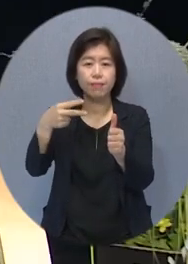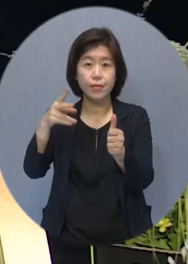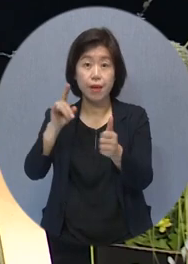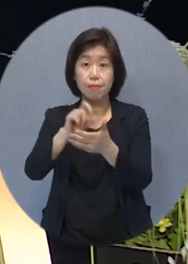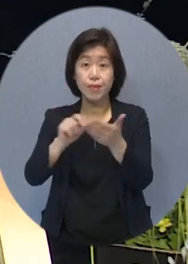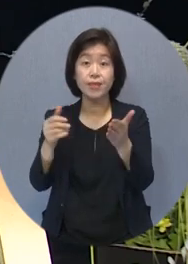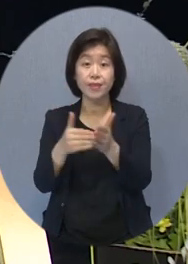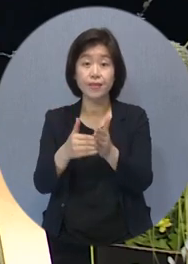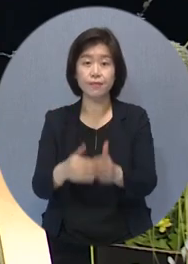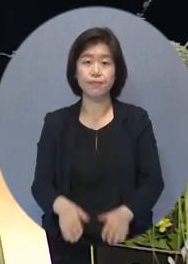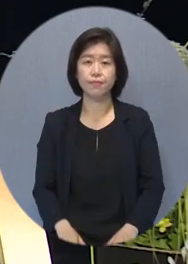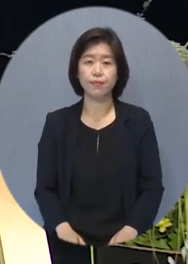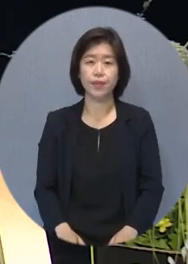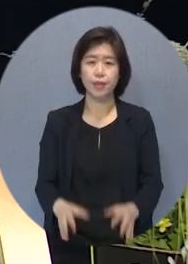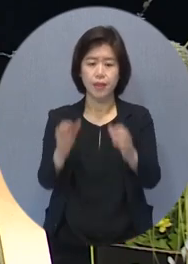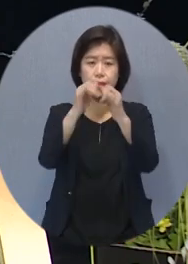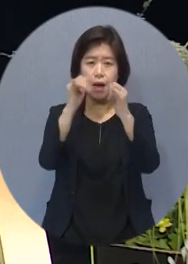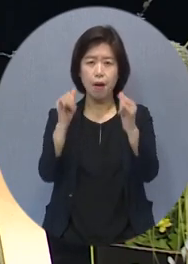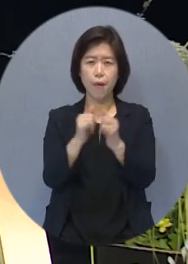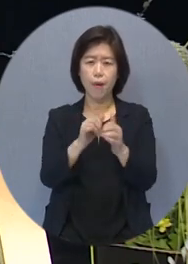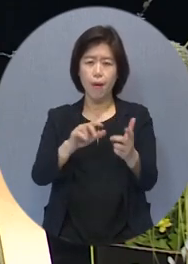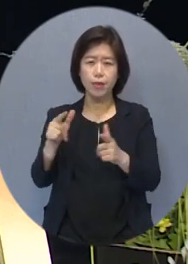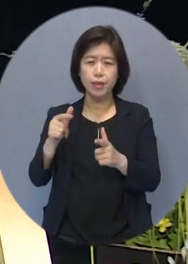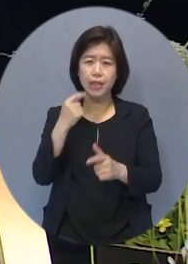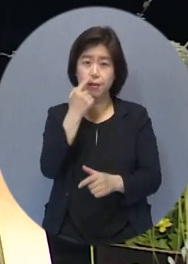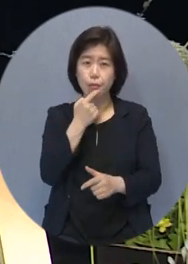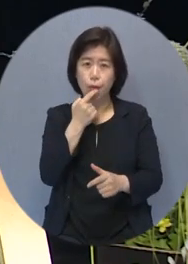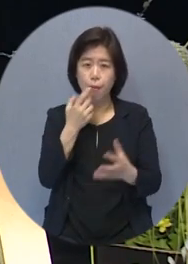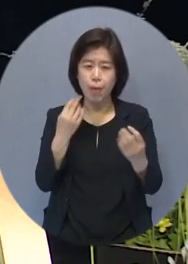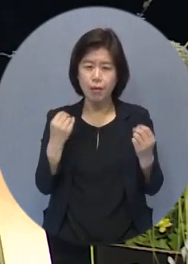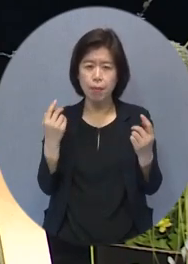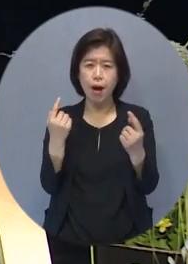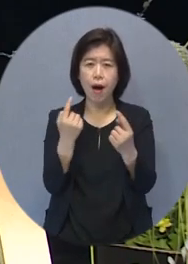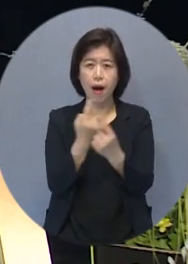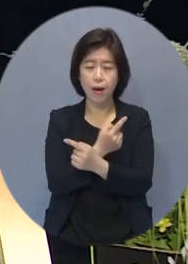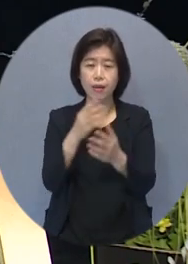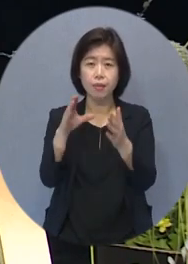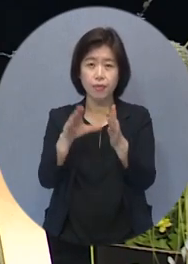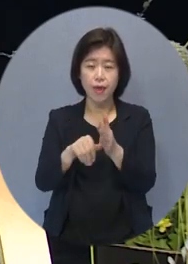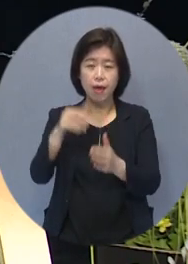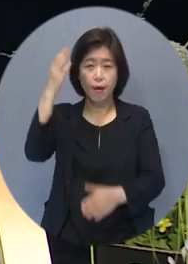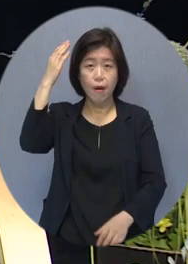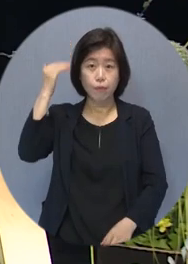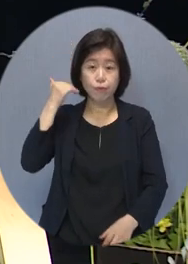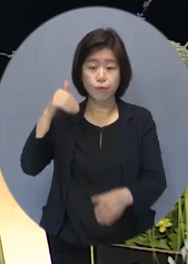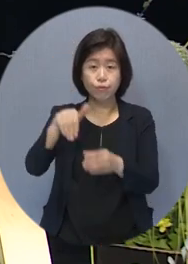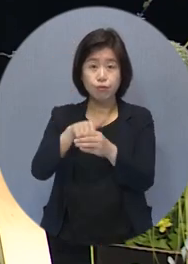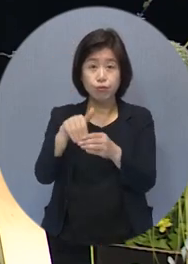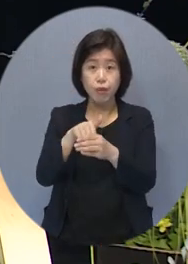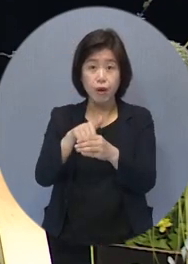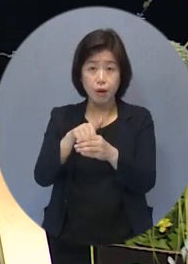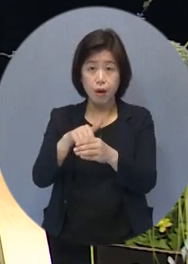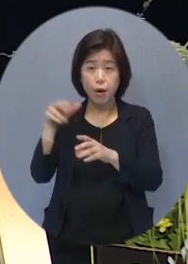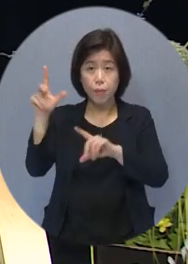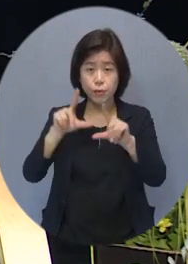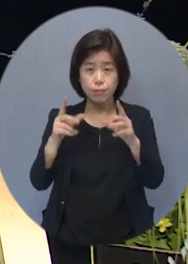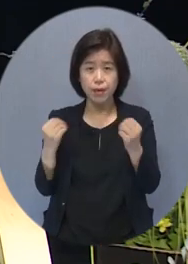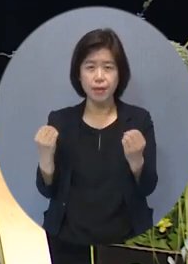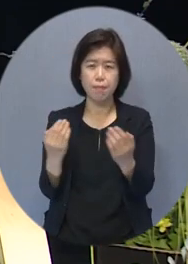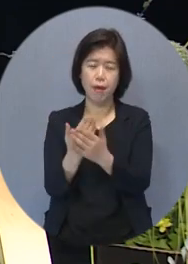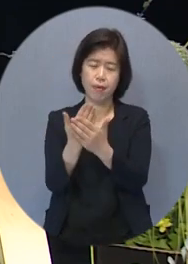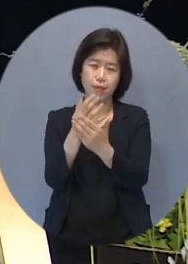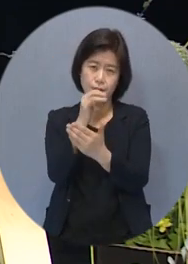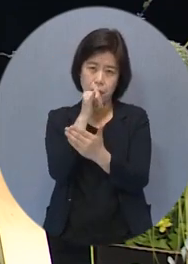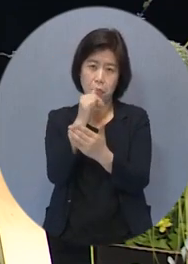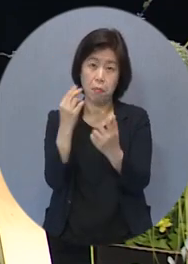사회적 패러다임이 급변한 당시 한국 현대시 문학사조도 크게 요동하기 시작했는데 가장 두드러진